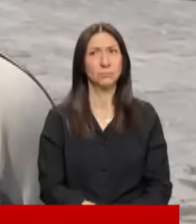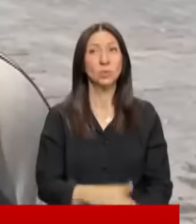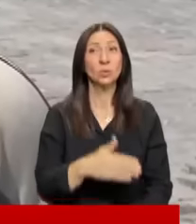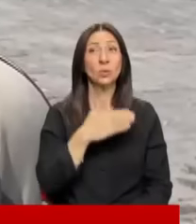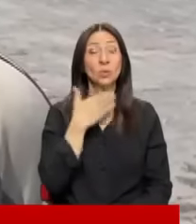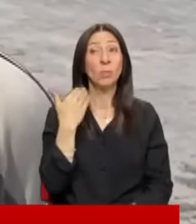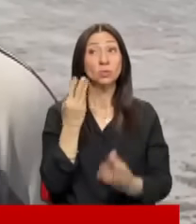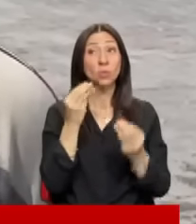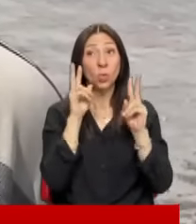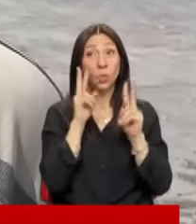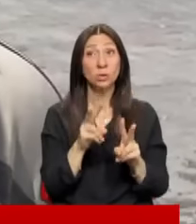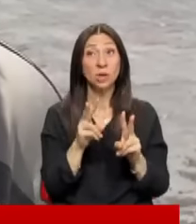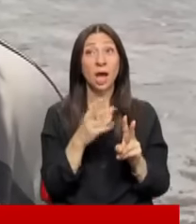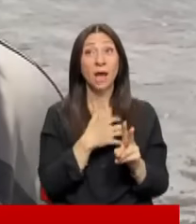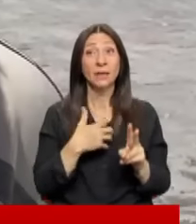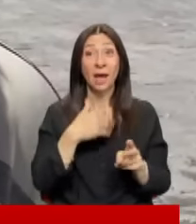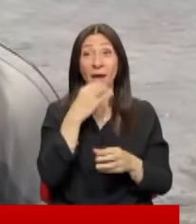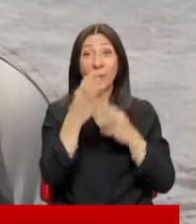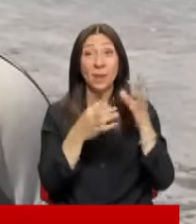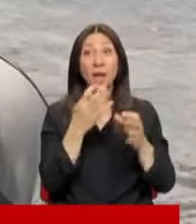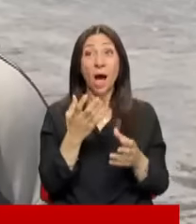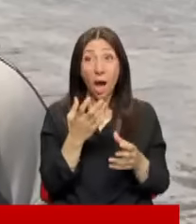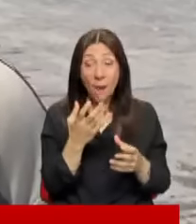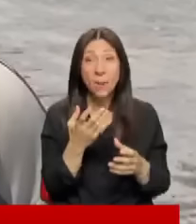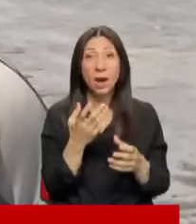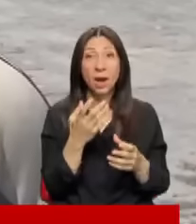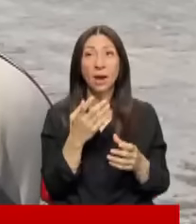Kurbanlıkları çok gördük ana haber bültenlerinde ama kele